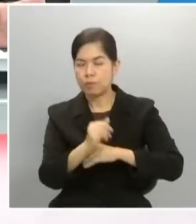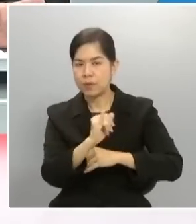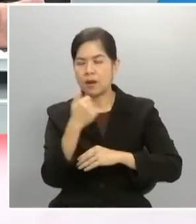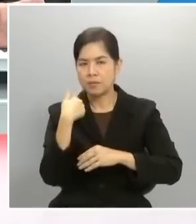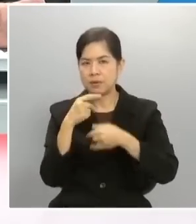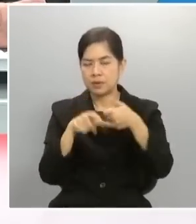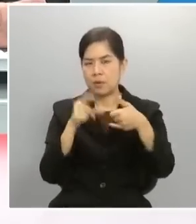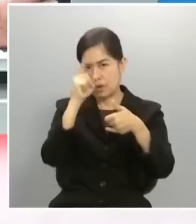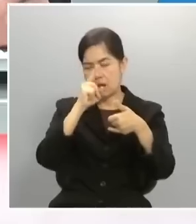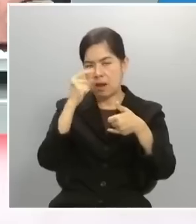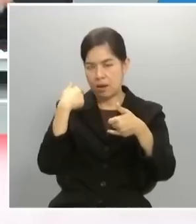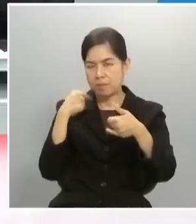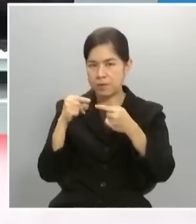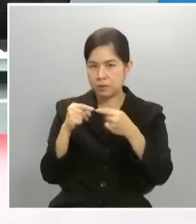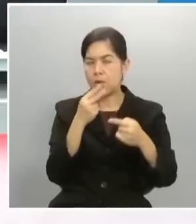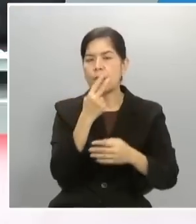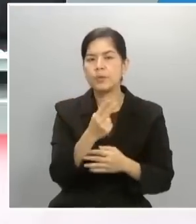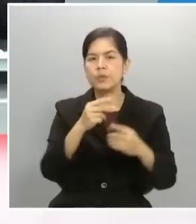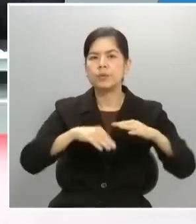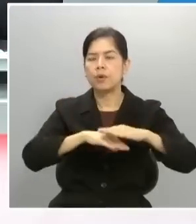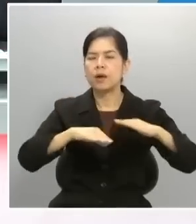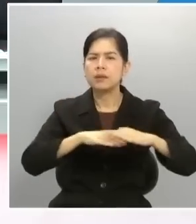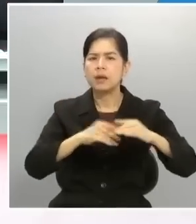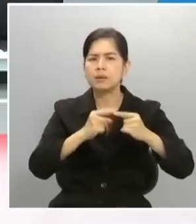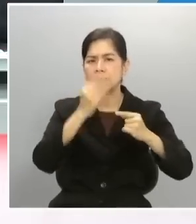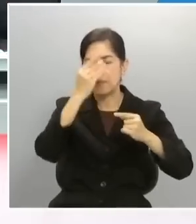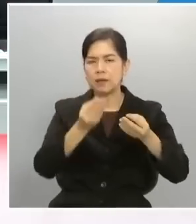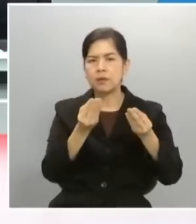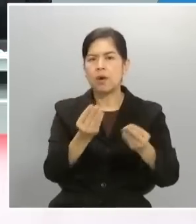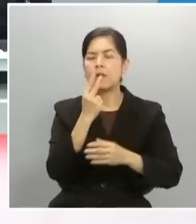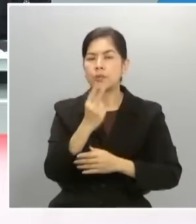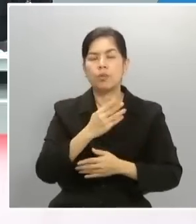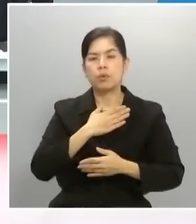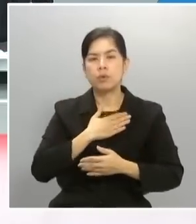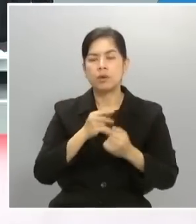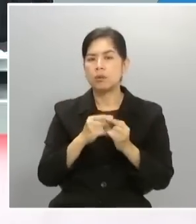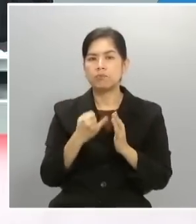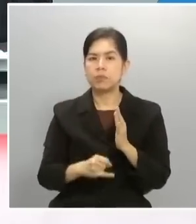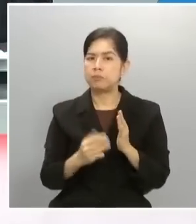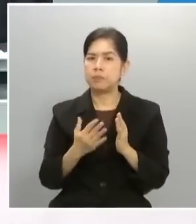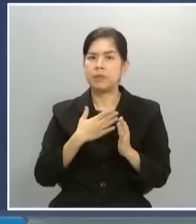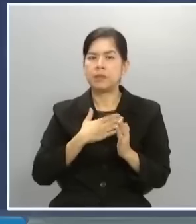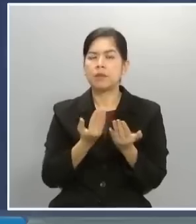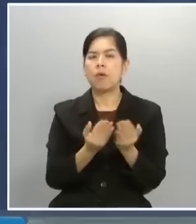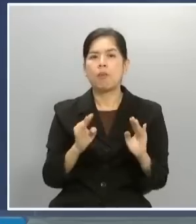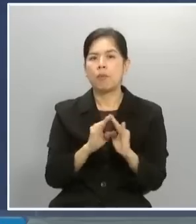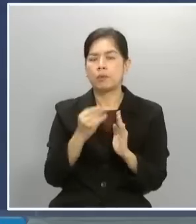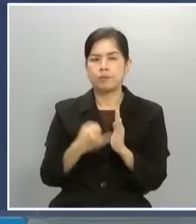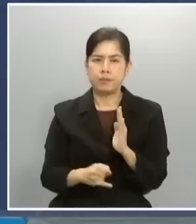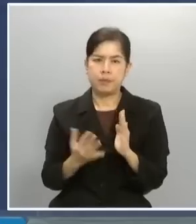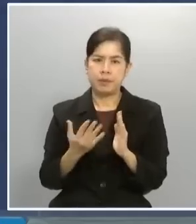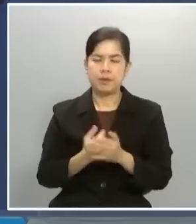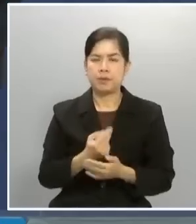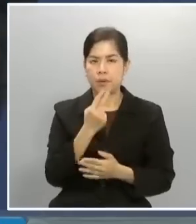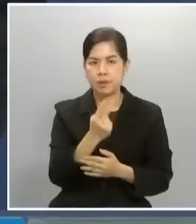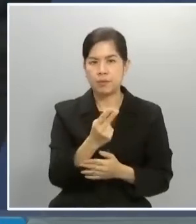ิวคงจะเปิดมาเรื่อยๆเหมือนกันเพื่อความบริสุทธิ์ของตัวเธอเองและเพื่อความบริสุทธิ์ของทางฝั่งครอบครัวเธออือแน่นอนครับนี่คือแค่ส่วนนึงคือเรื่อง